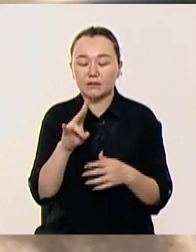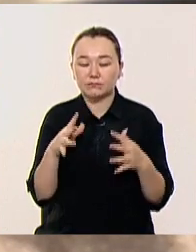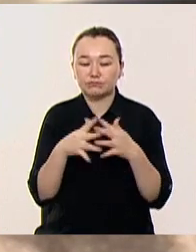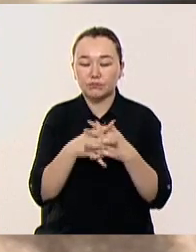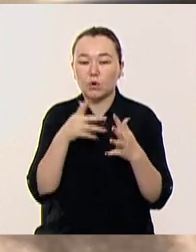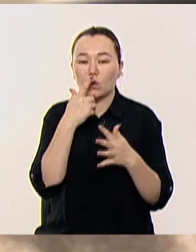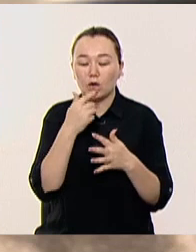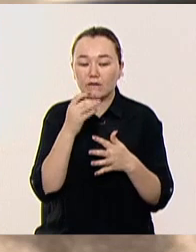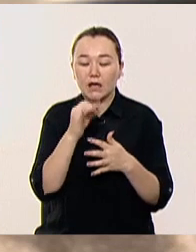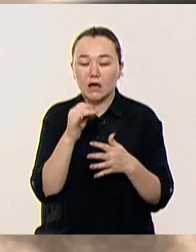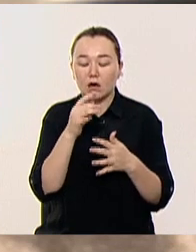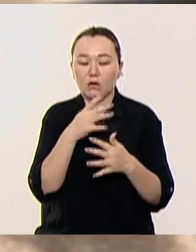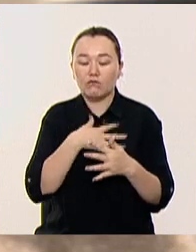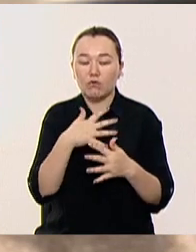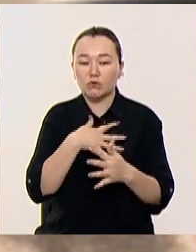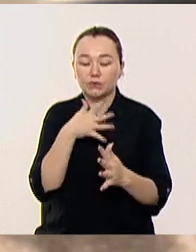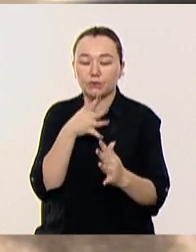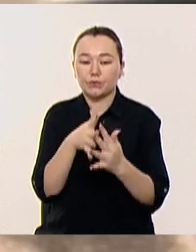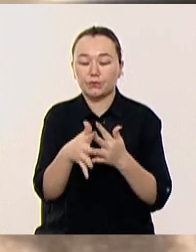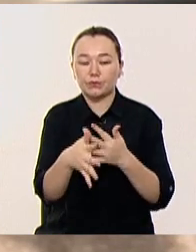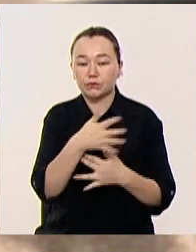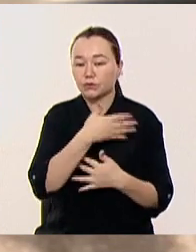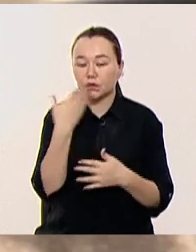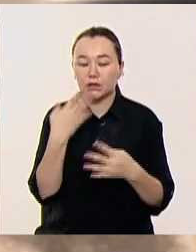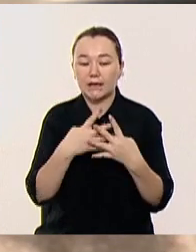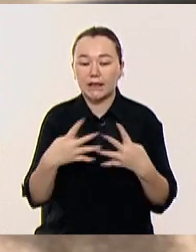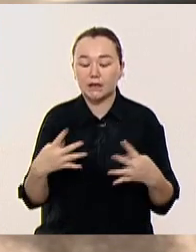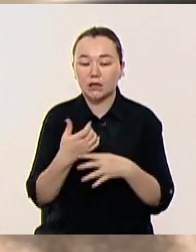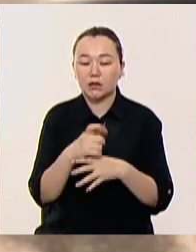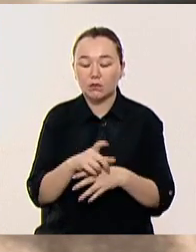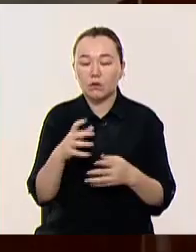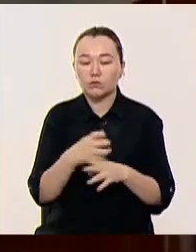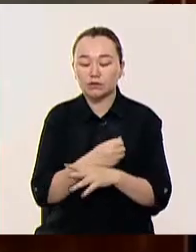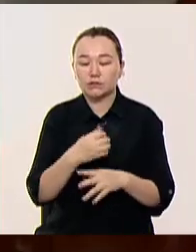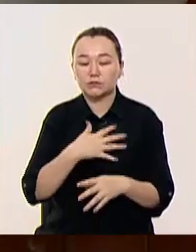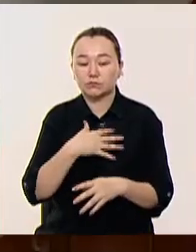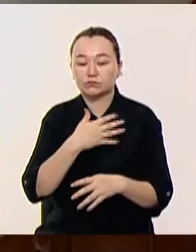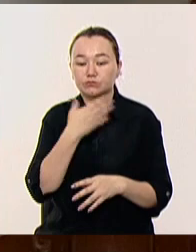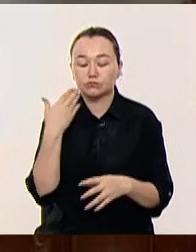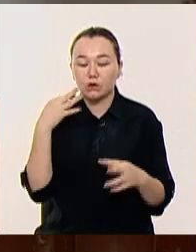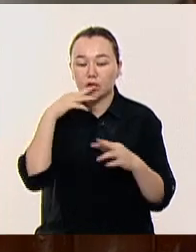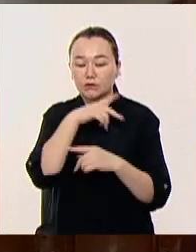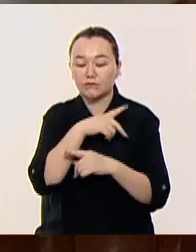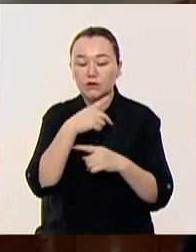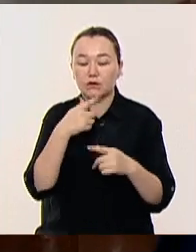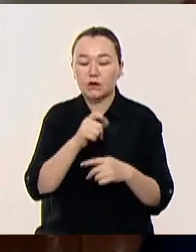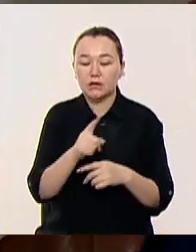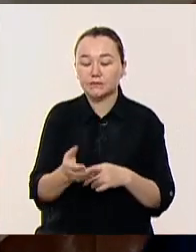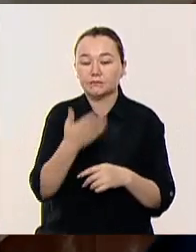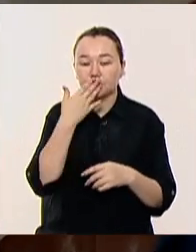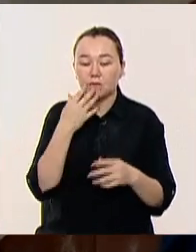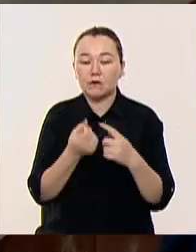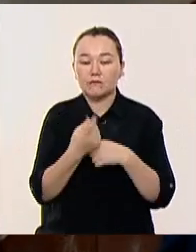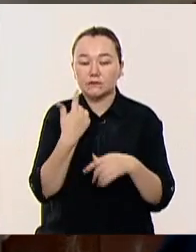кислород не поступает в клетки. Вот из-за этого получается вот отравление. При отравлении угарным газом появляются